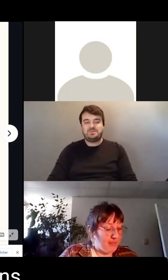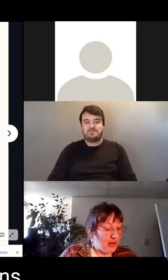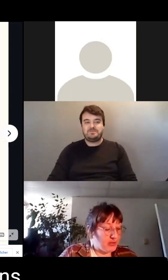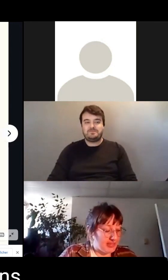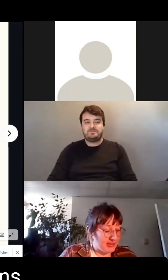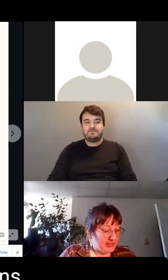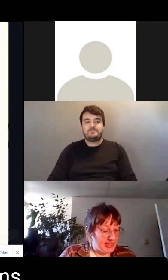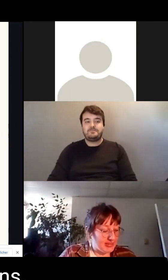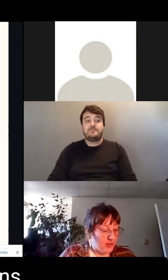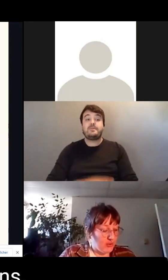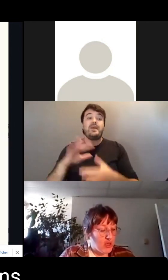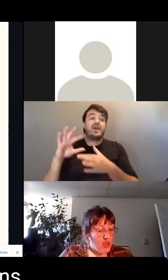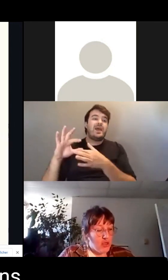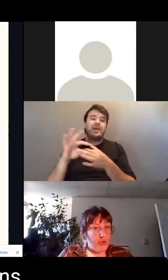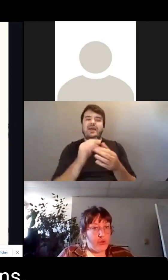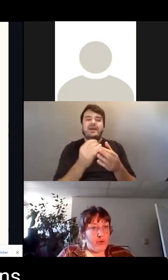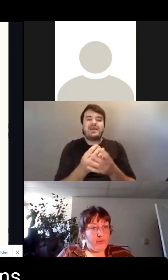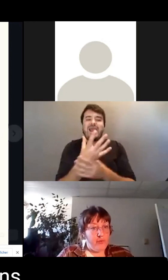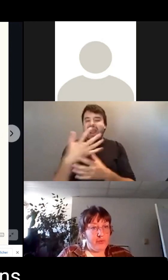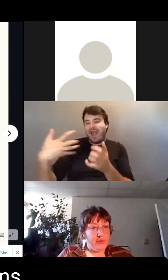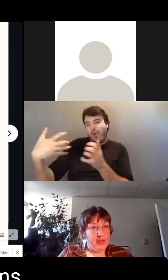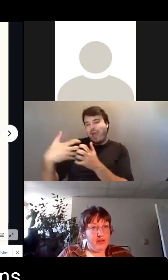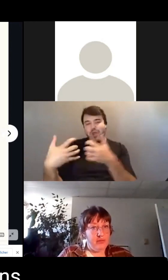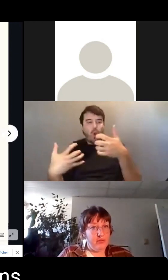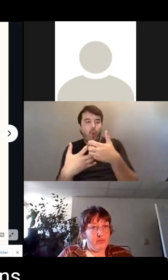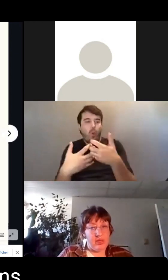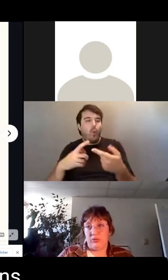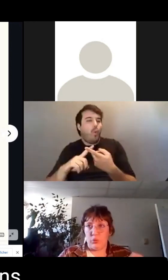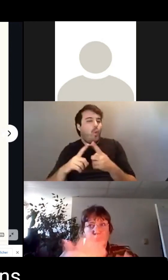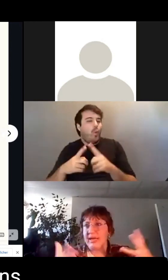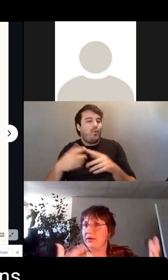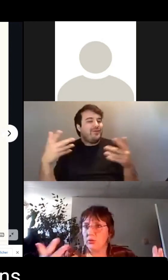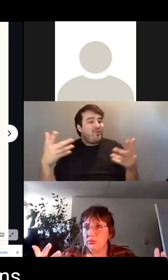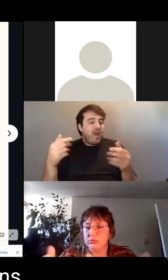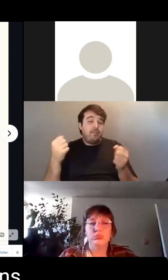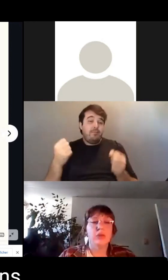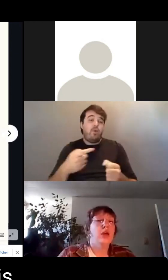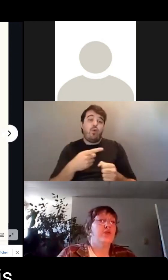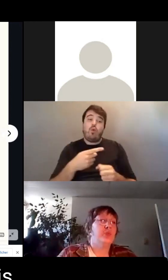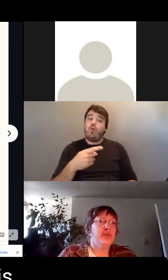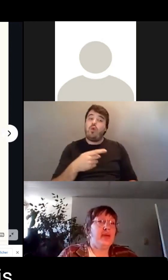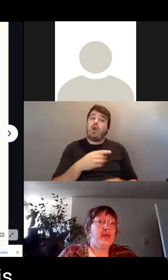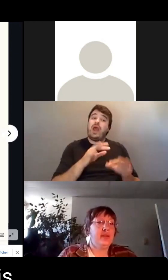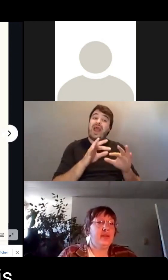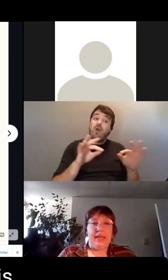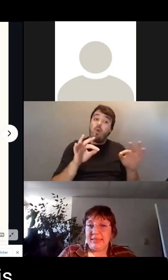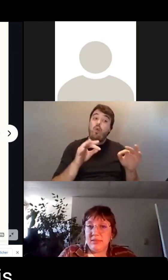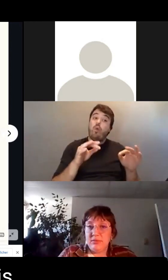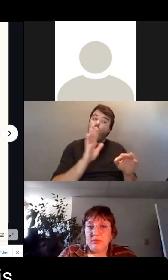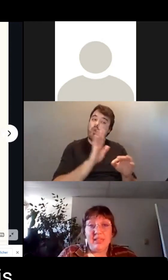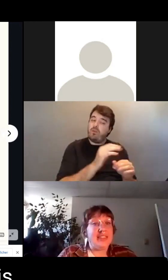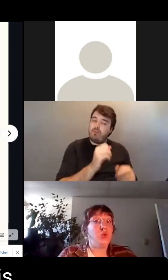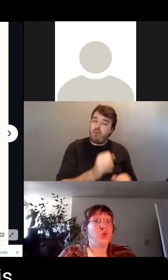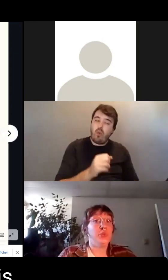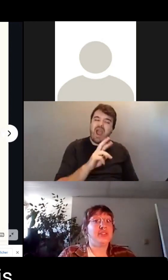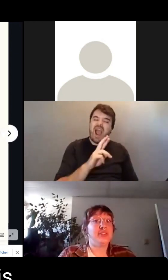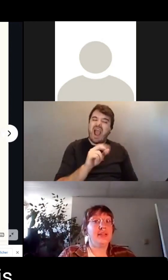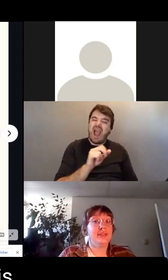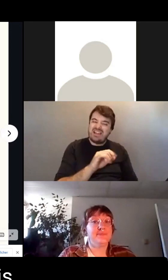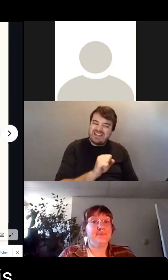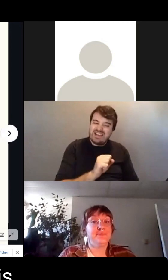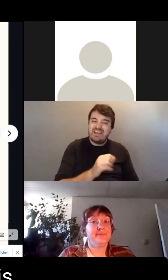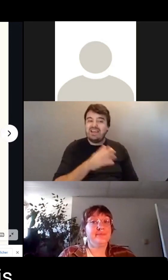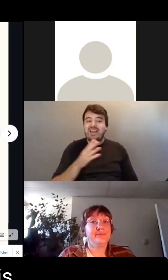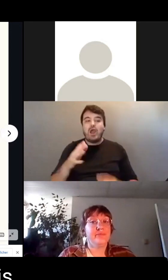Et par rapport aux associations, vous pouvez mettre d'autres haricots. Vous pouvez mettre des radis, des choux de